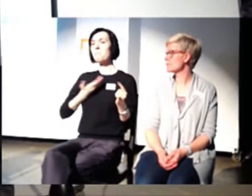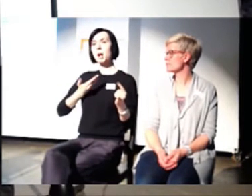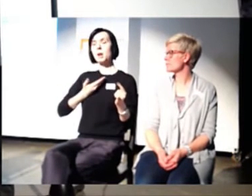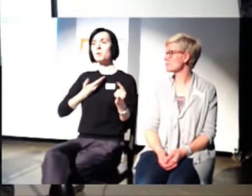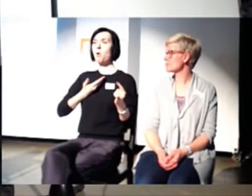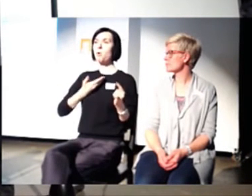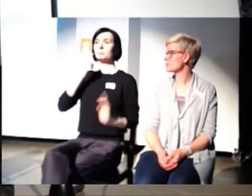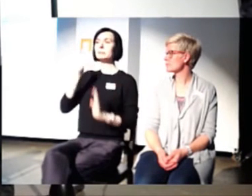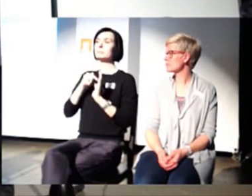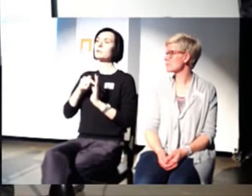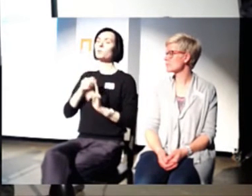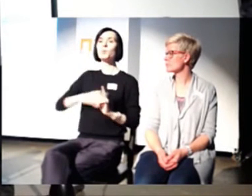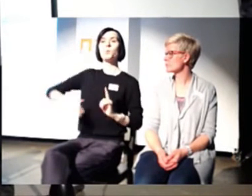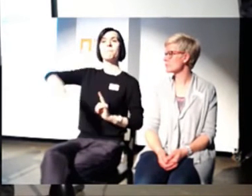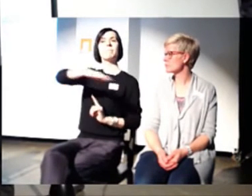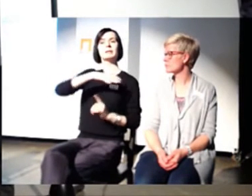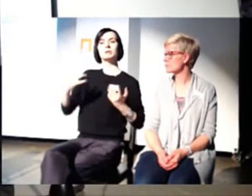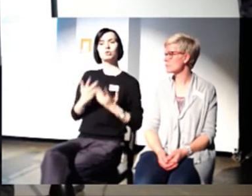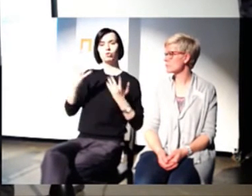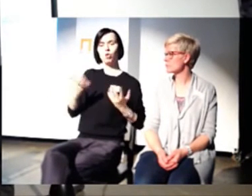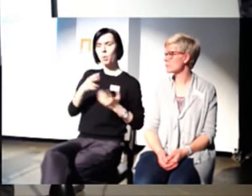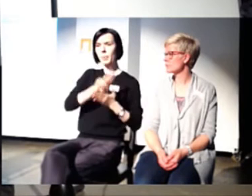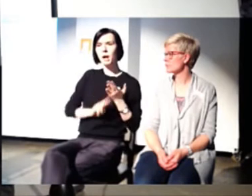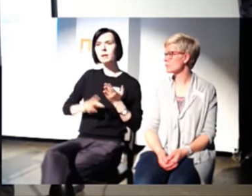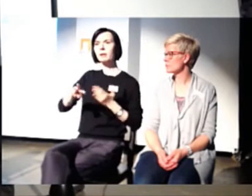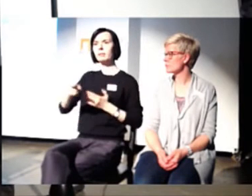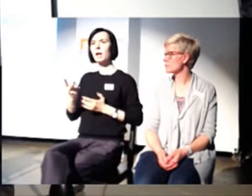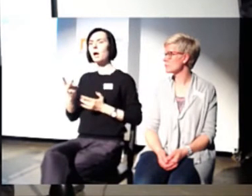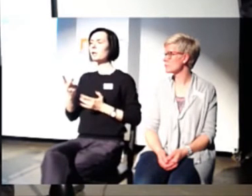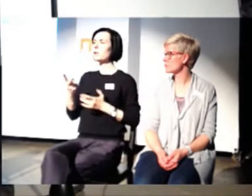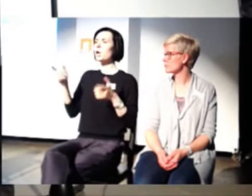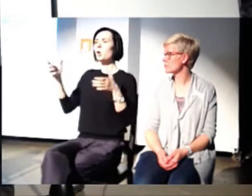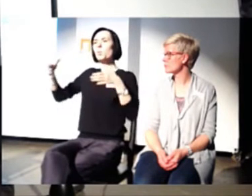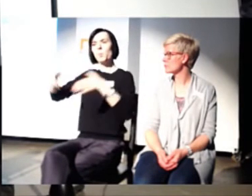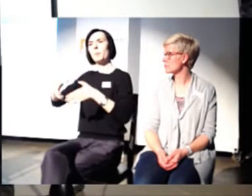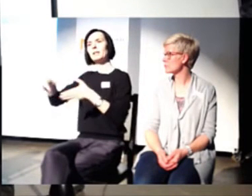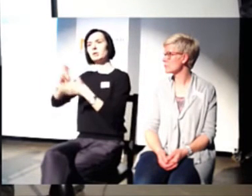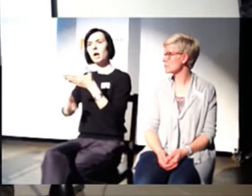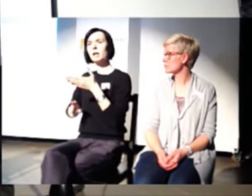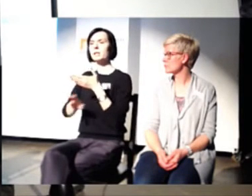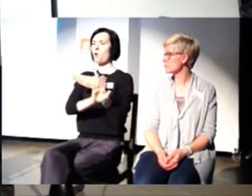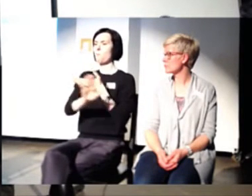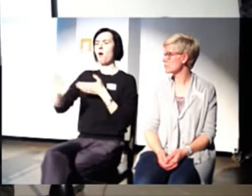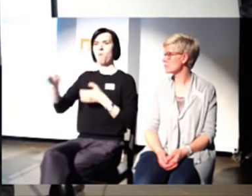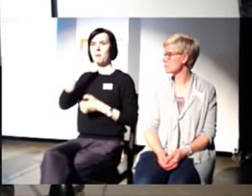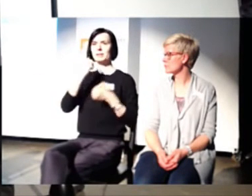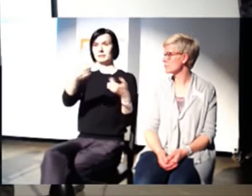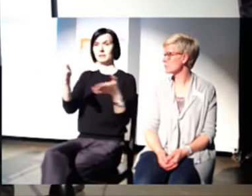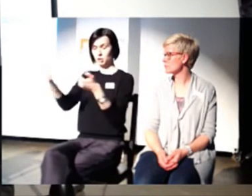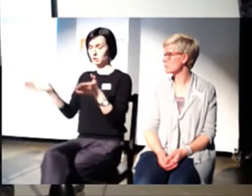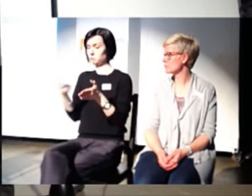esimerkiksi ympäristöön tai yhteisötaiteeseen suuntautuneita residenssejä, jotka tekee yhteistyötä koulujen